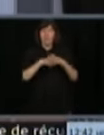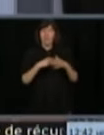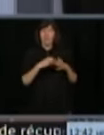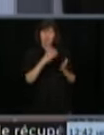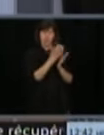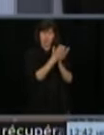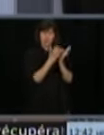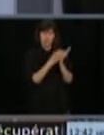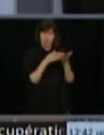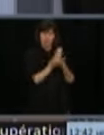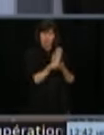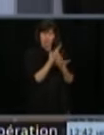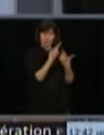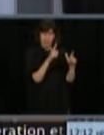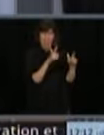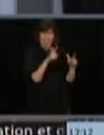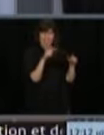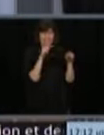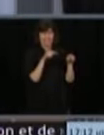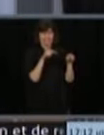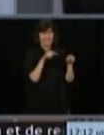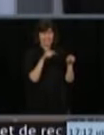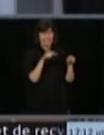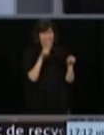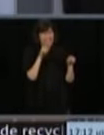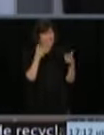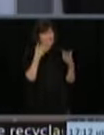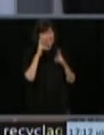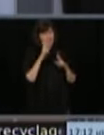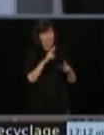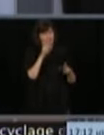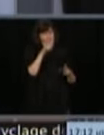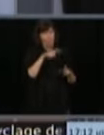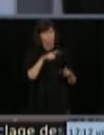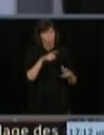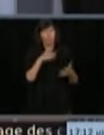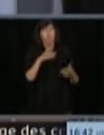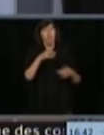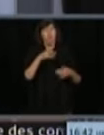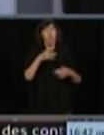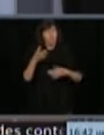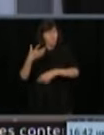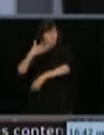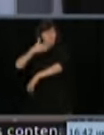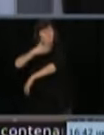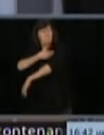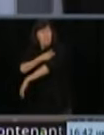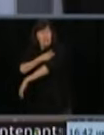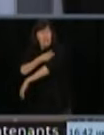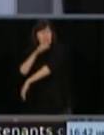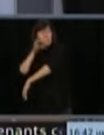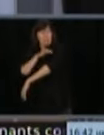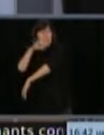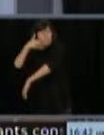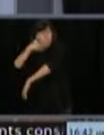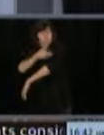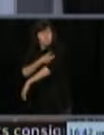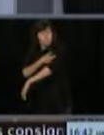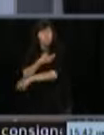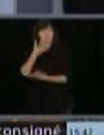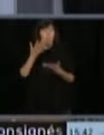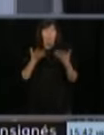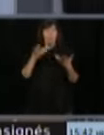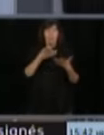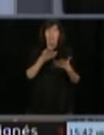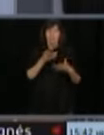un prélèvement ou piqué, ça peut atteindre l'intégrité de la personne selon certaines interprétations juridiques. Mais là, nous,